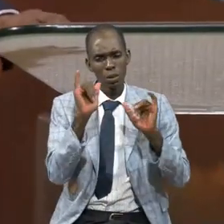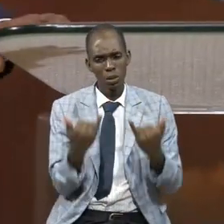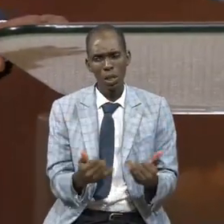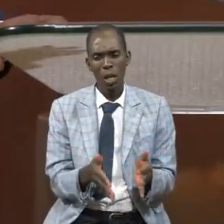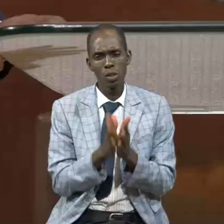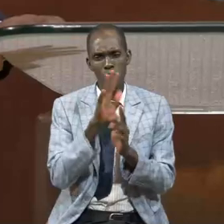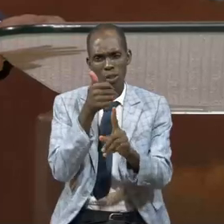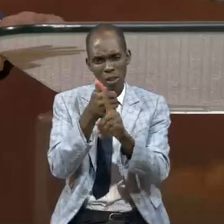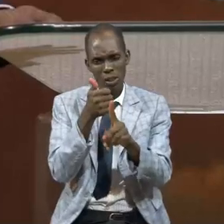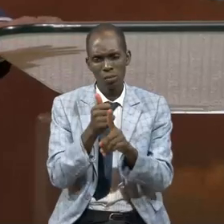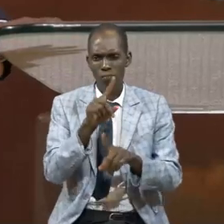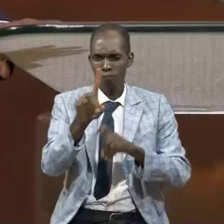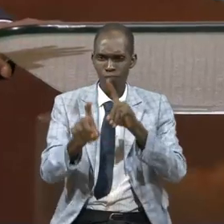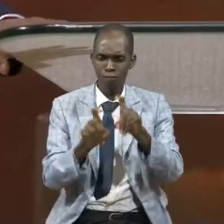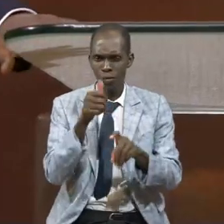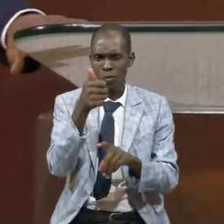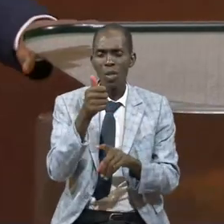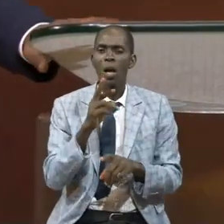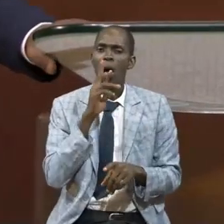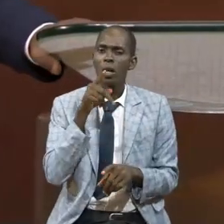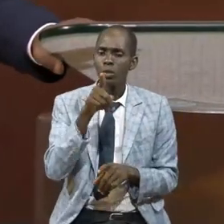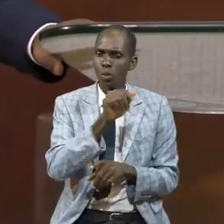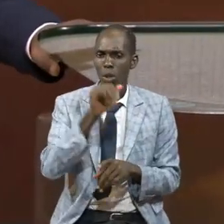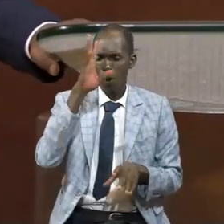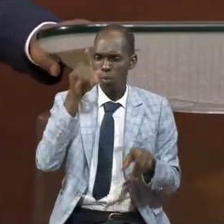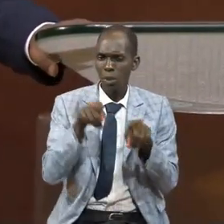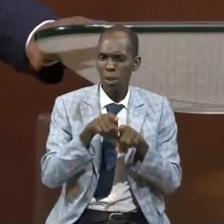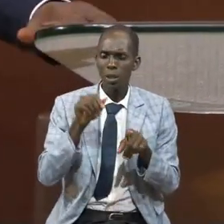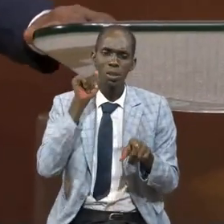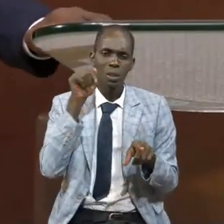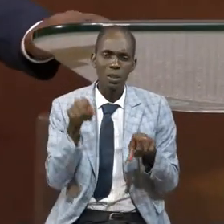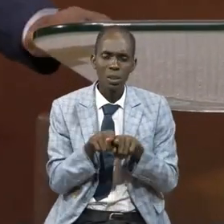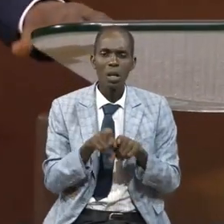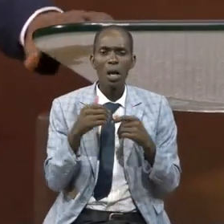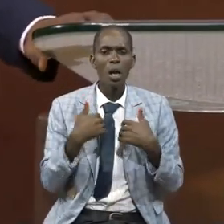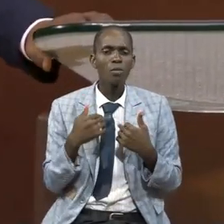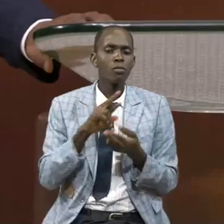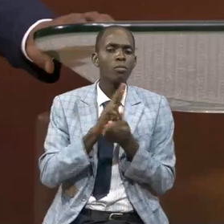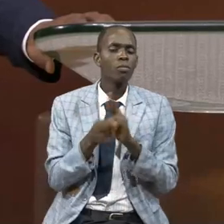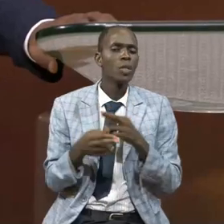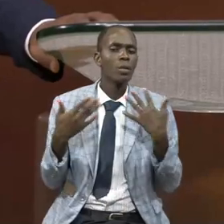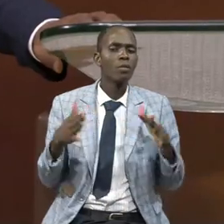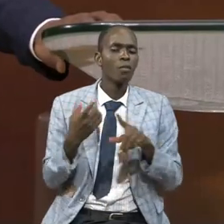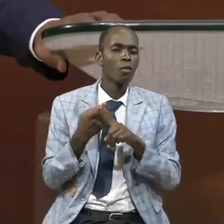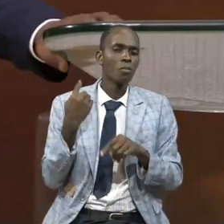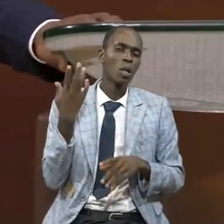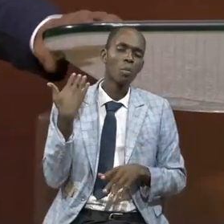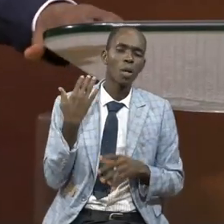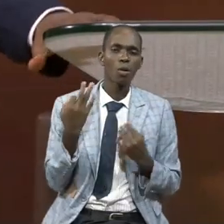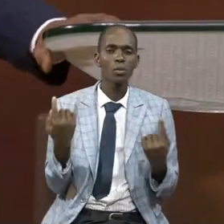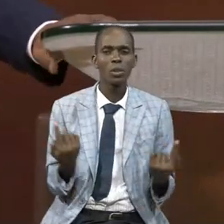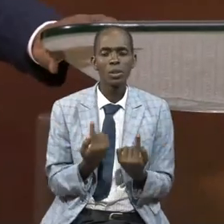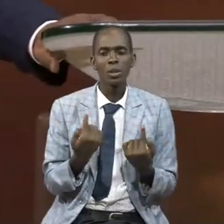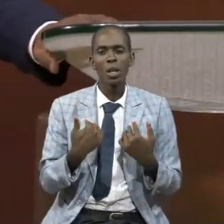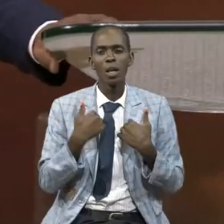maintenant vous examiner. Est-ce que vous êtes un frère, une sœur? Est-ce que vous êtes repenti de votre péché, de votre passé? Est-ce que vous êtes repenti